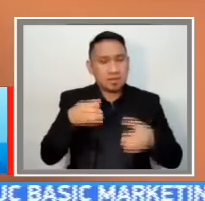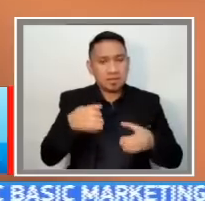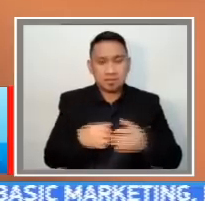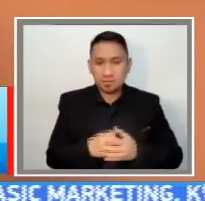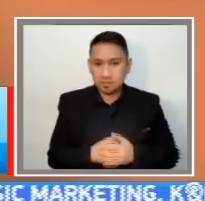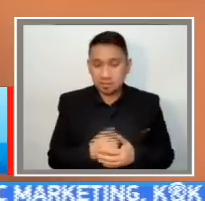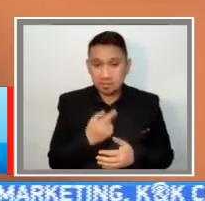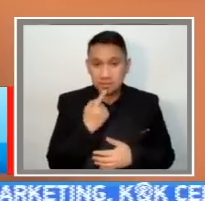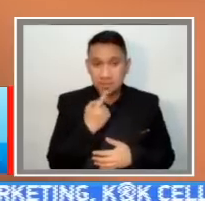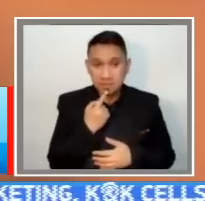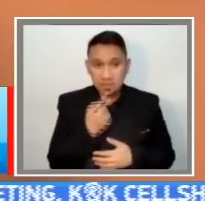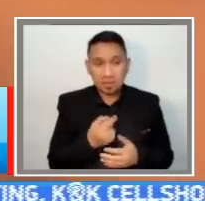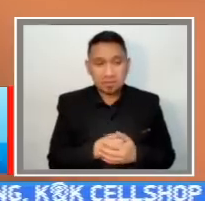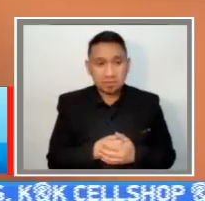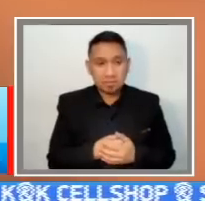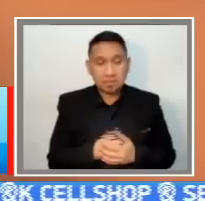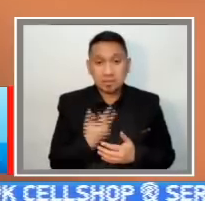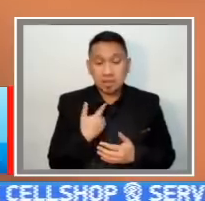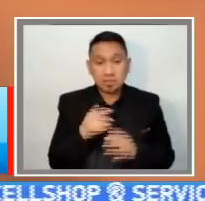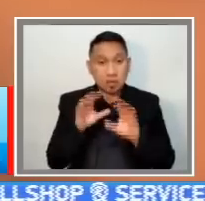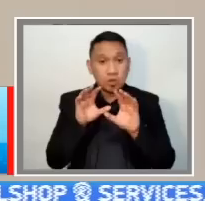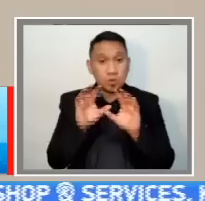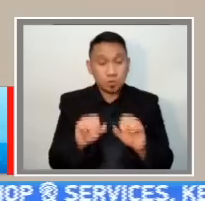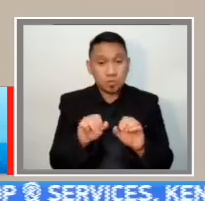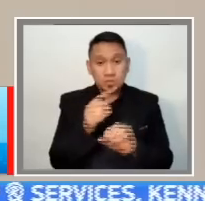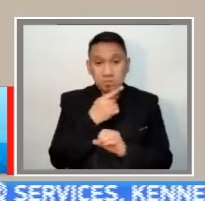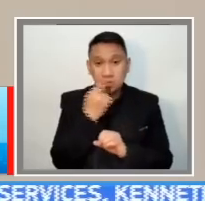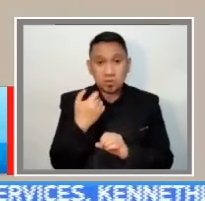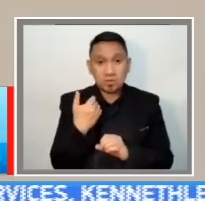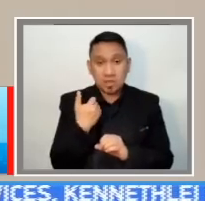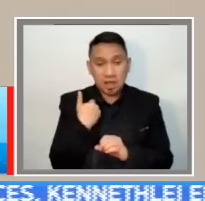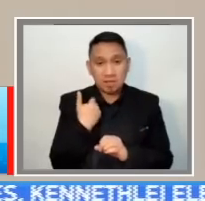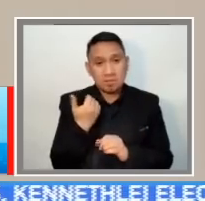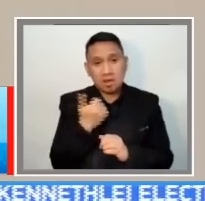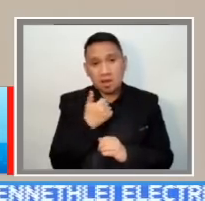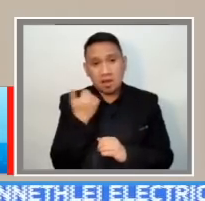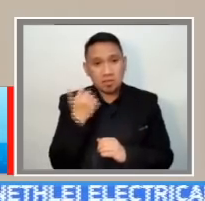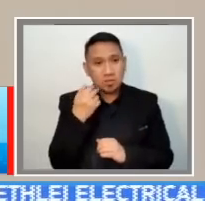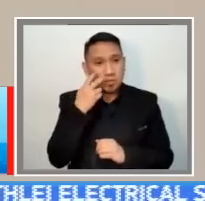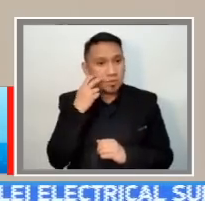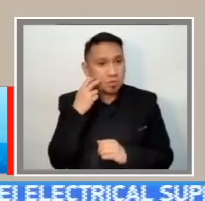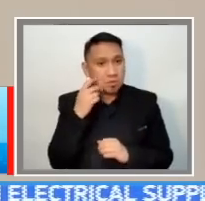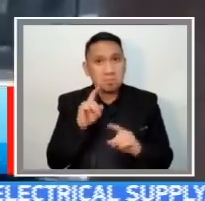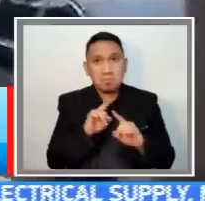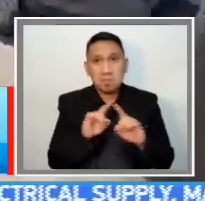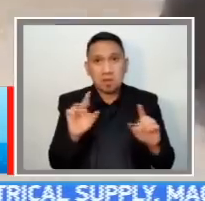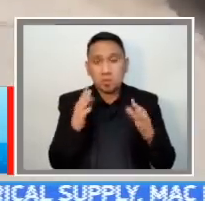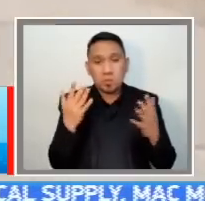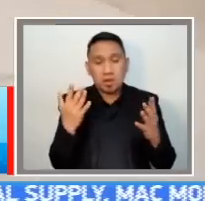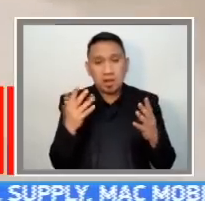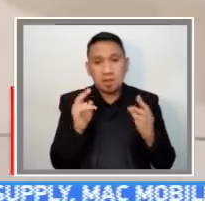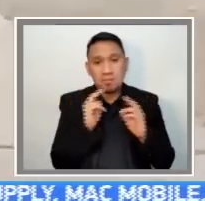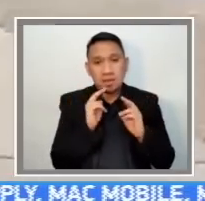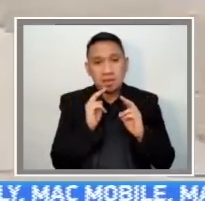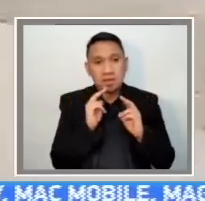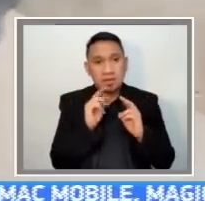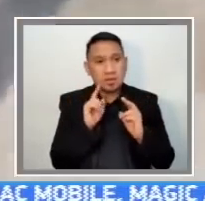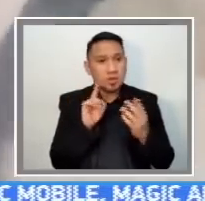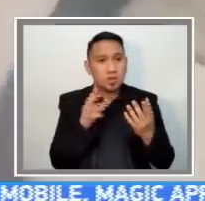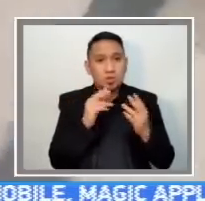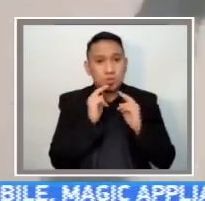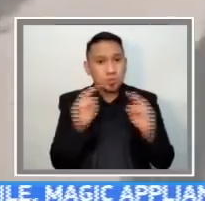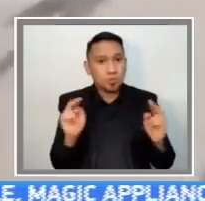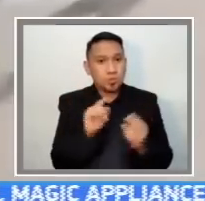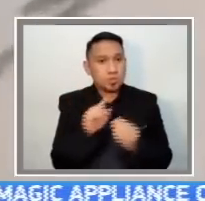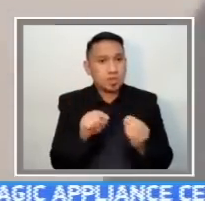detective kay Nicky, nahuli ang suspect dahil sa iba pa nitong krimen pero wala pang balita tungkol sa kaso ng pambubugbog sa kanilang